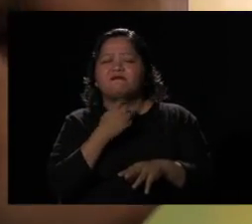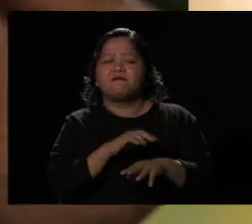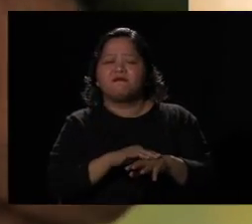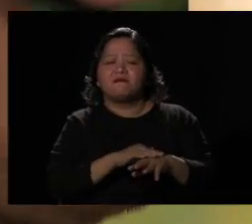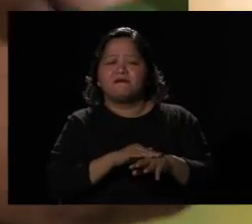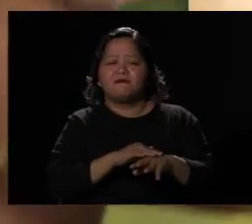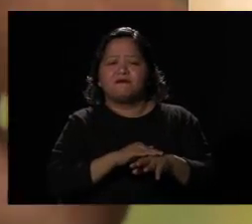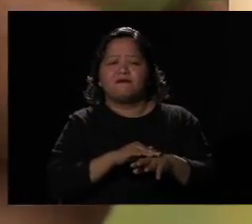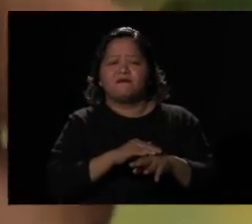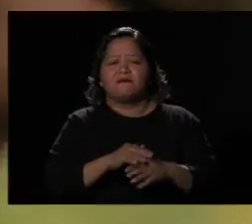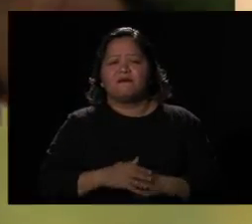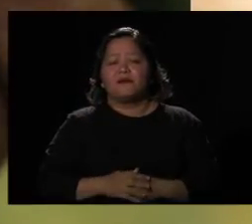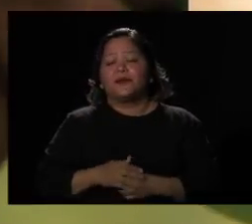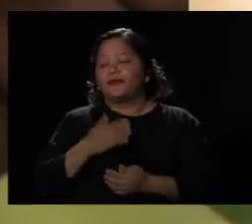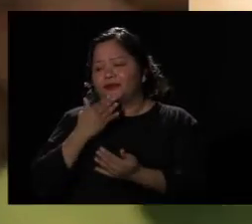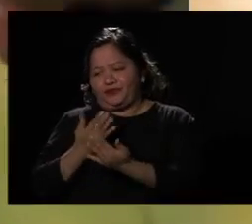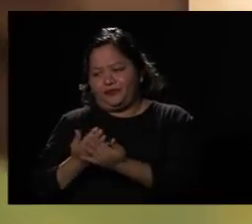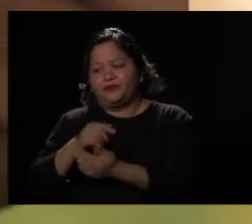fanaitay